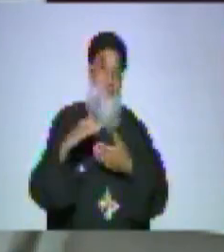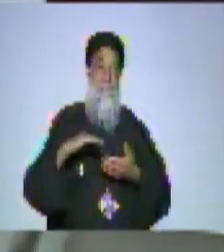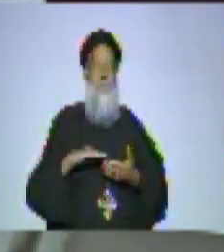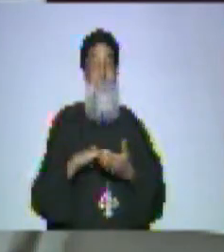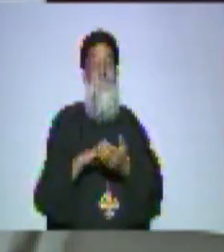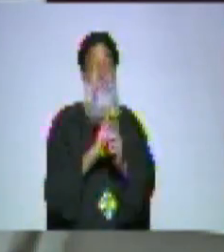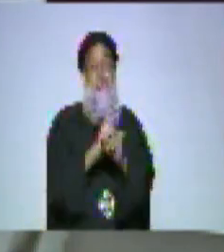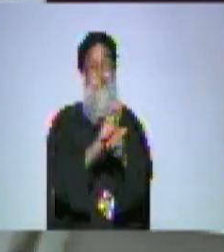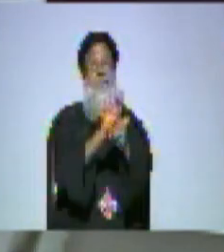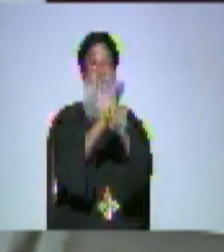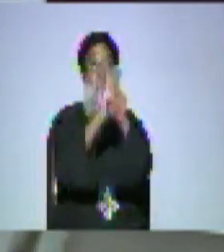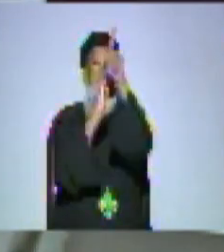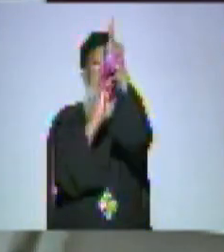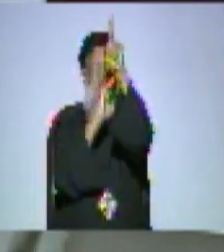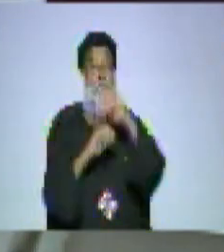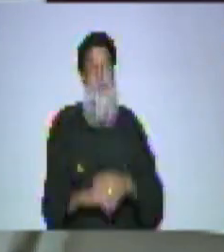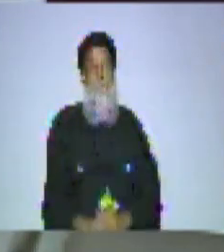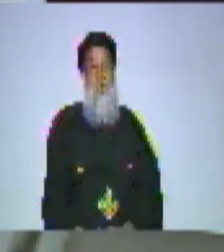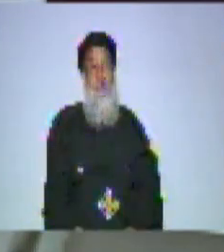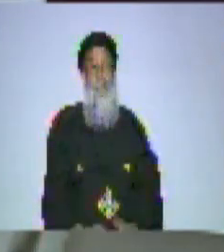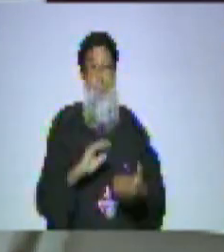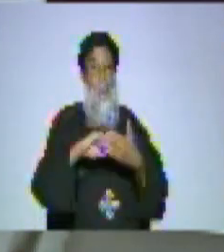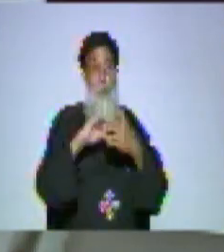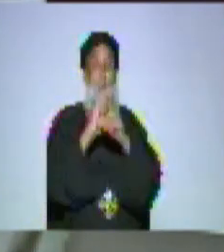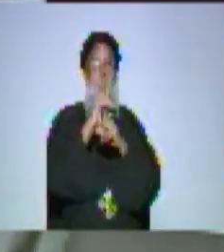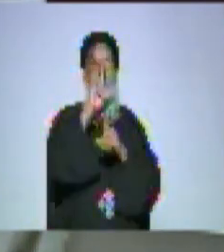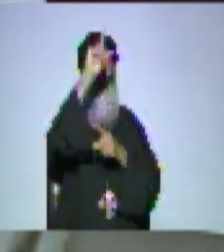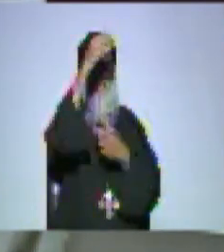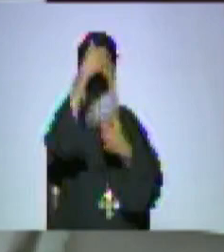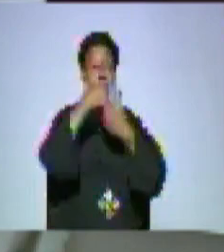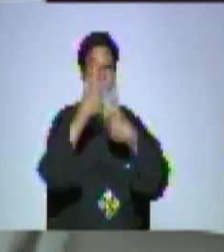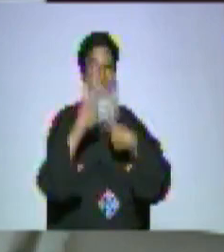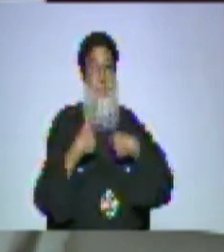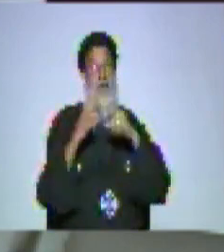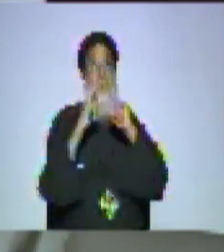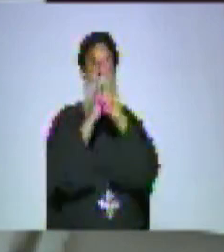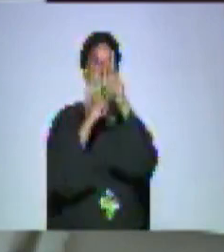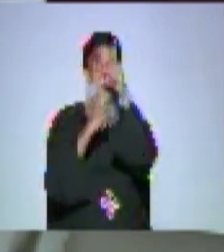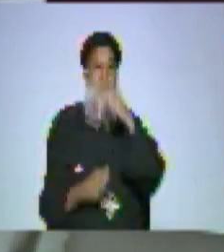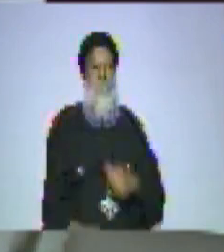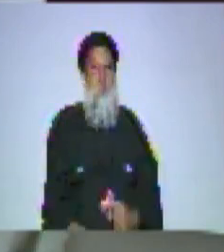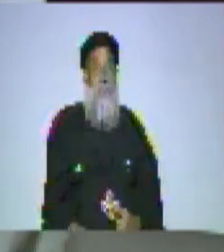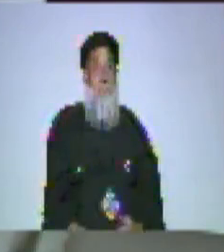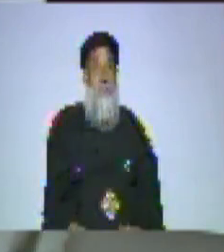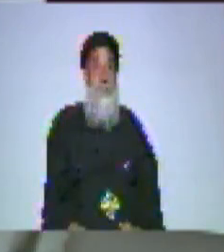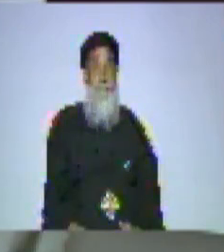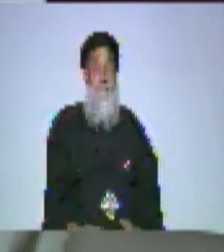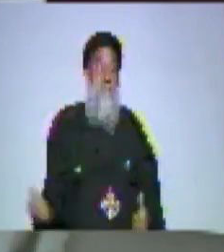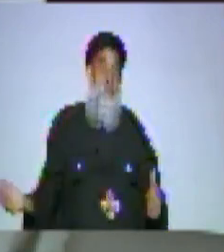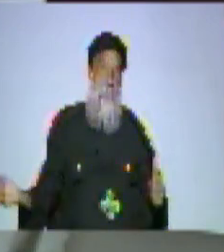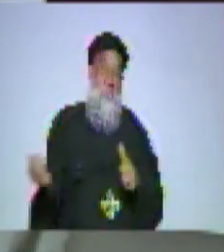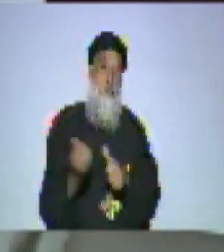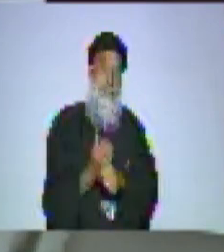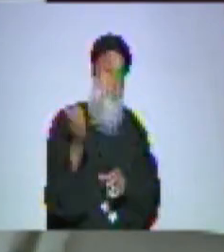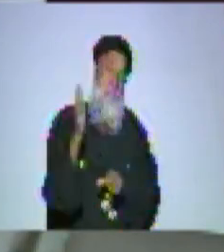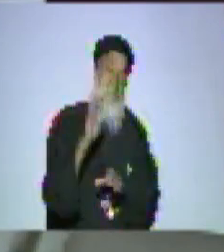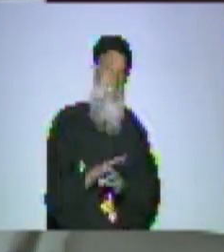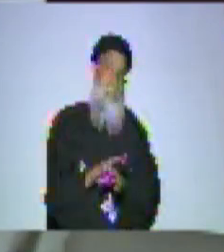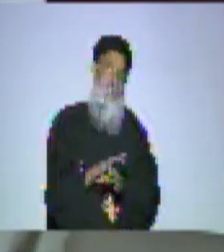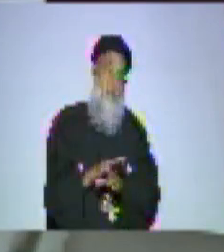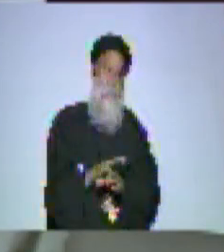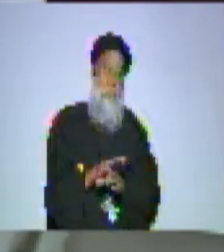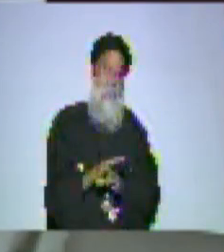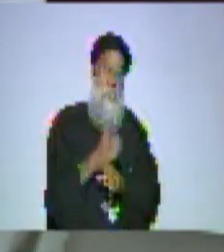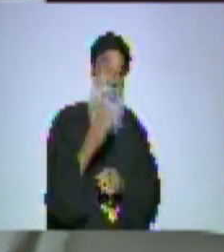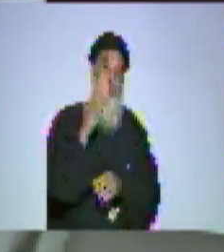شفعاء يشفعوا فينا قدام ربنا والارمله واليتيم والضيف